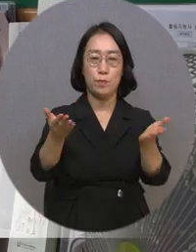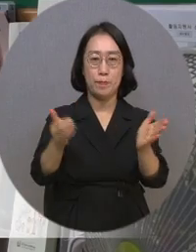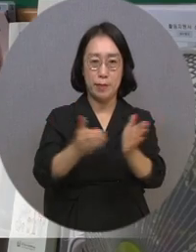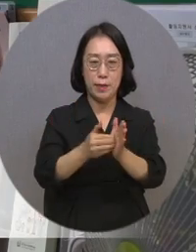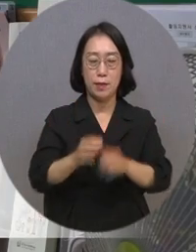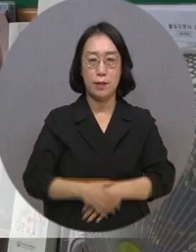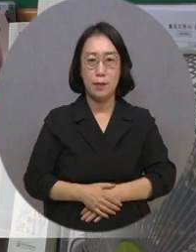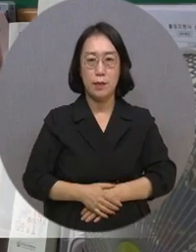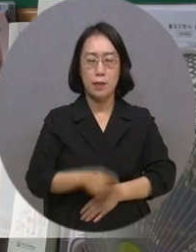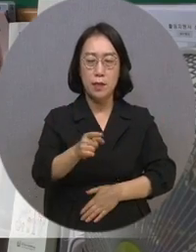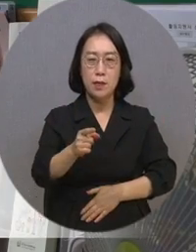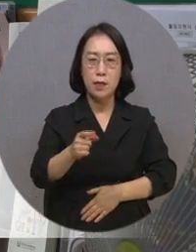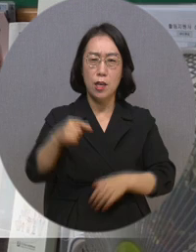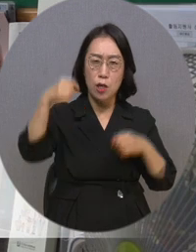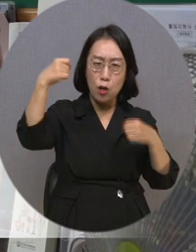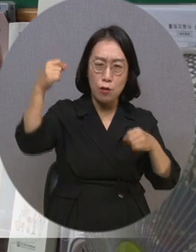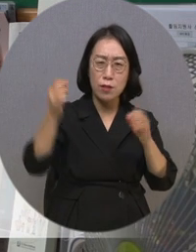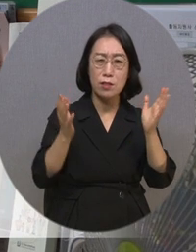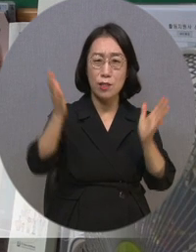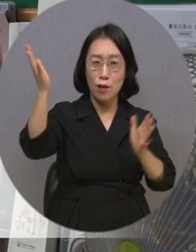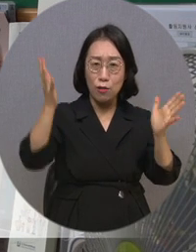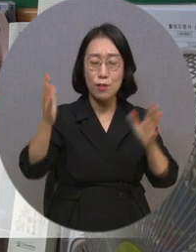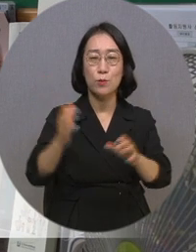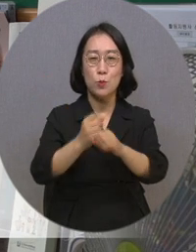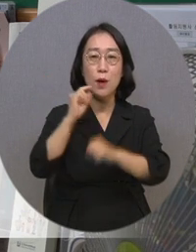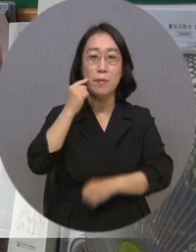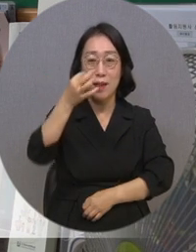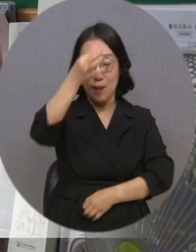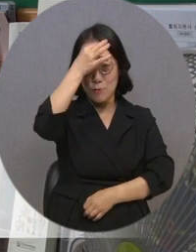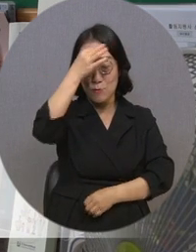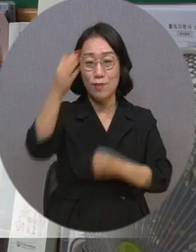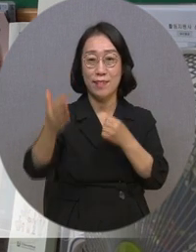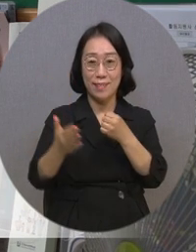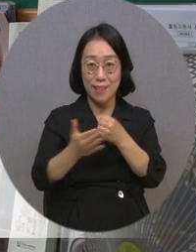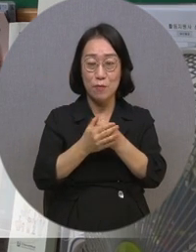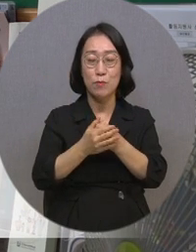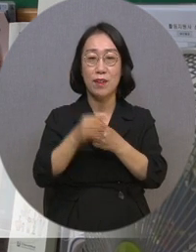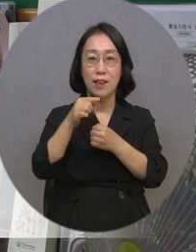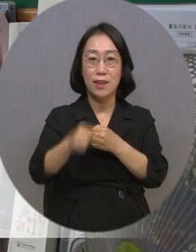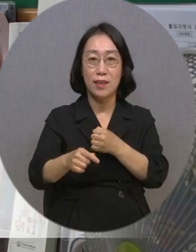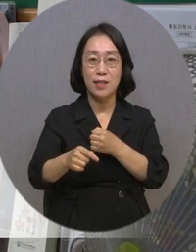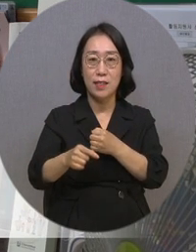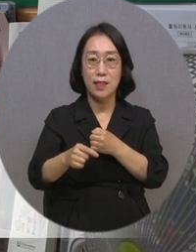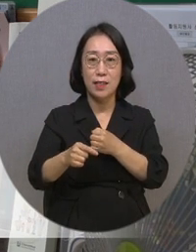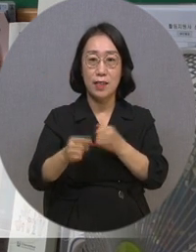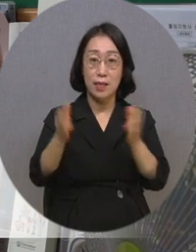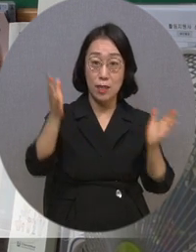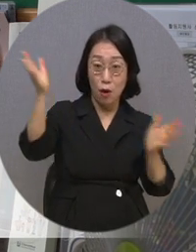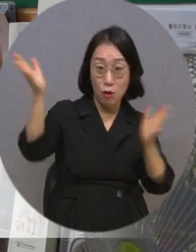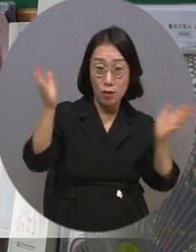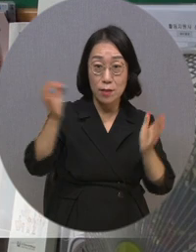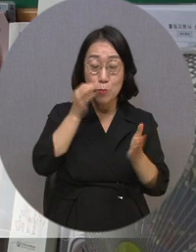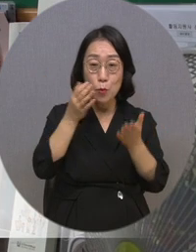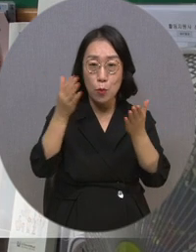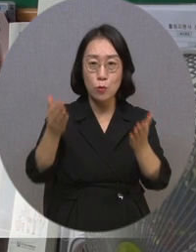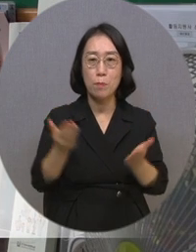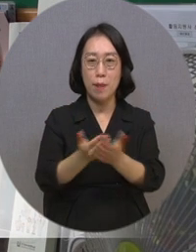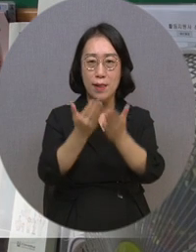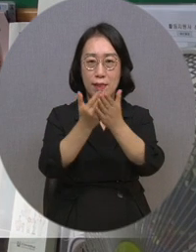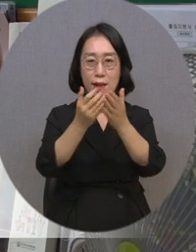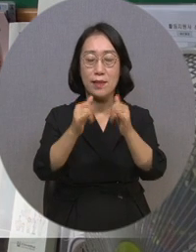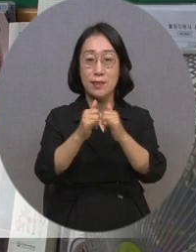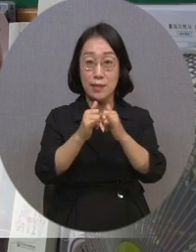이 연극이라는 게 종합예술이기 때문에 연극을 통해서 어쨌든 발달장애인의